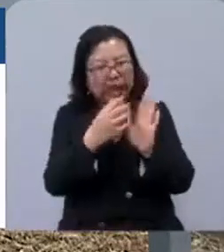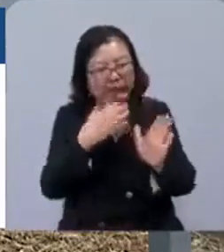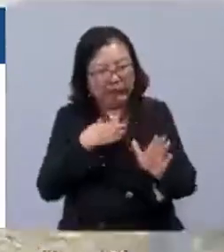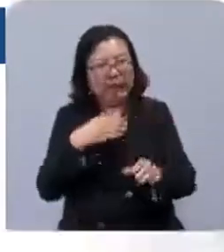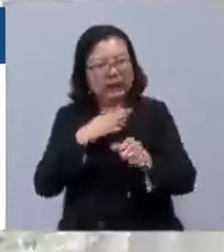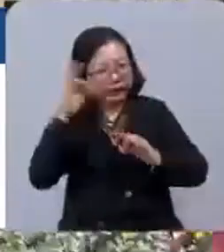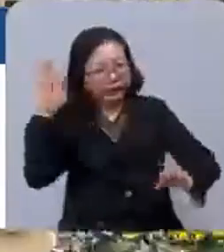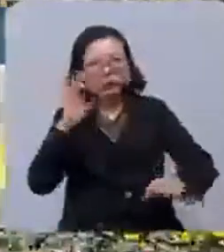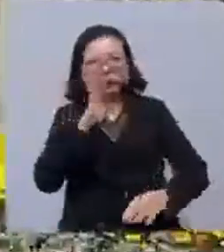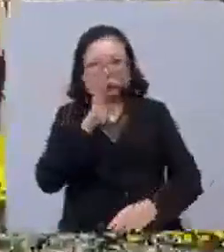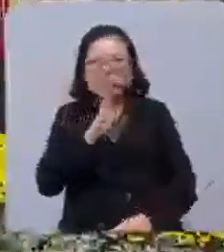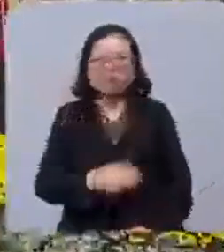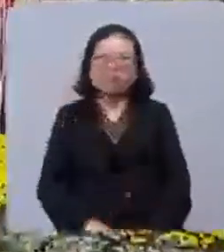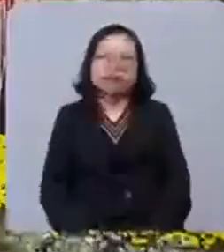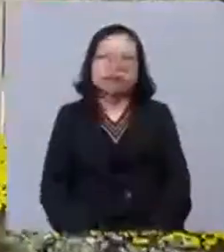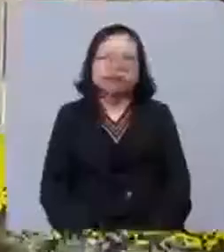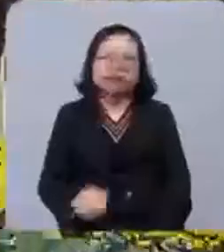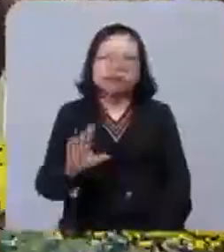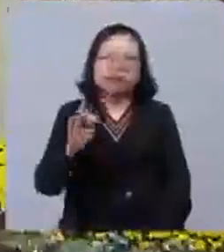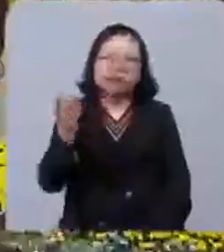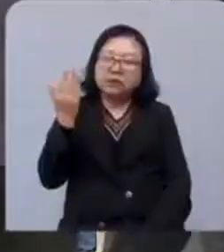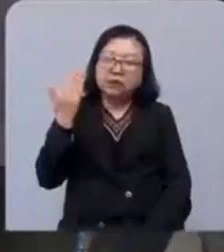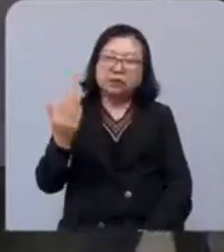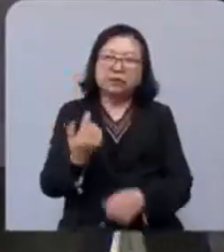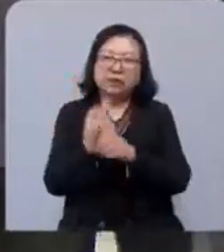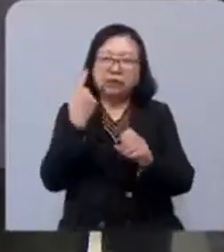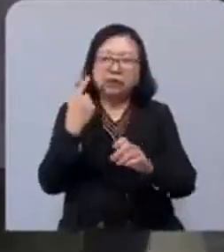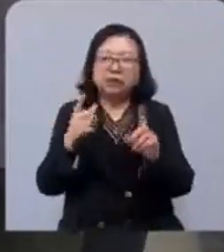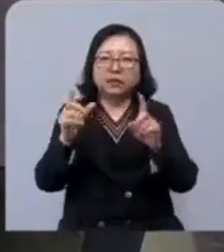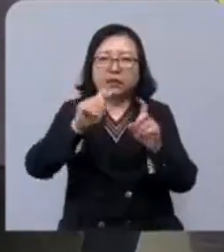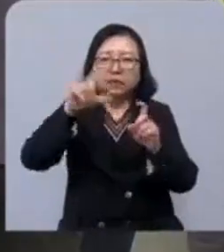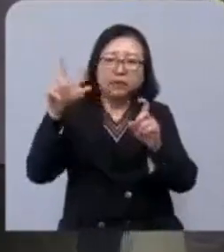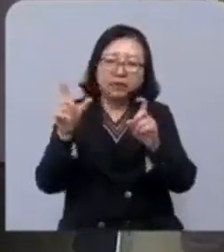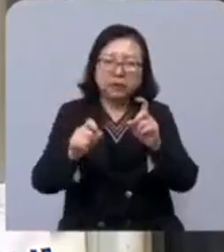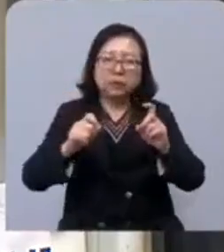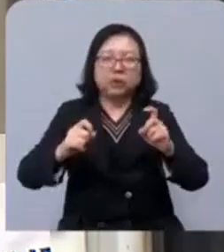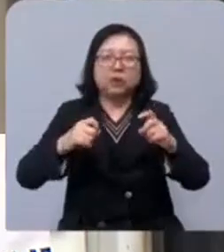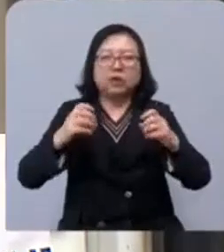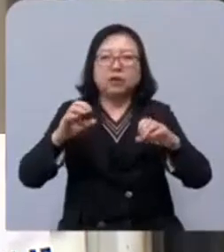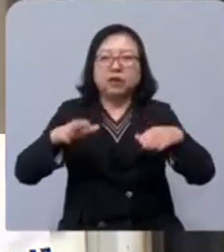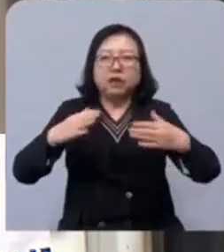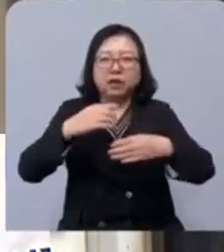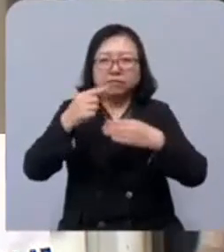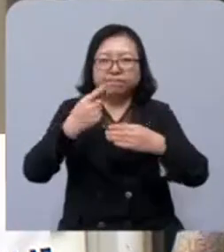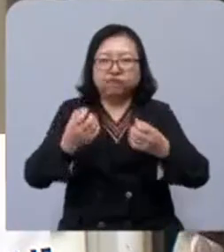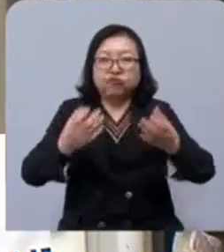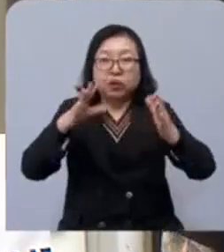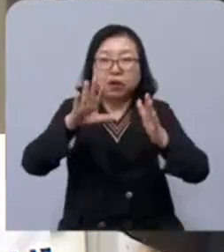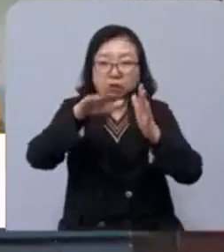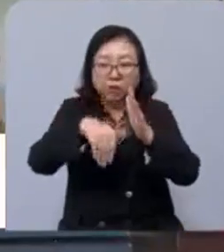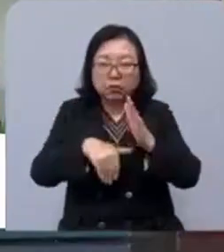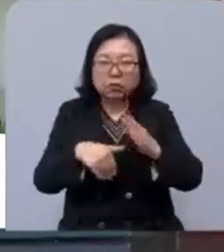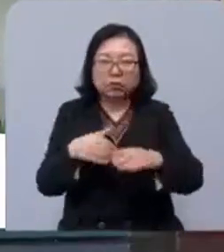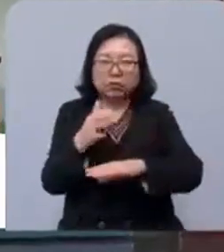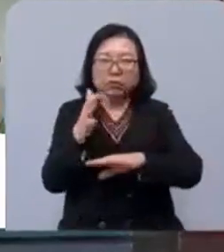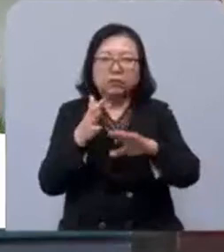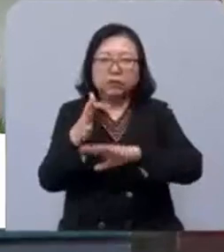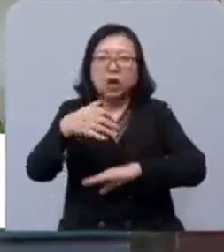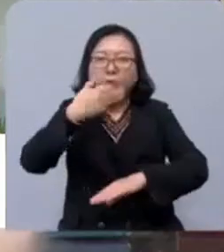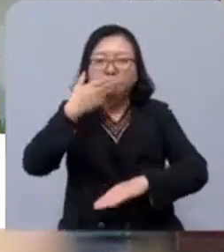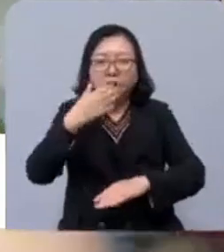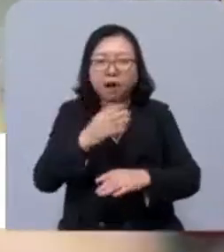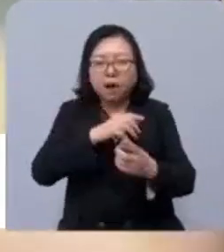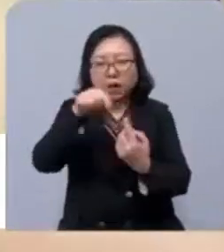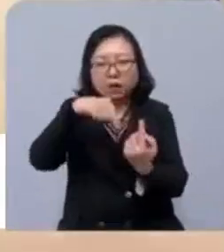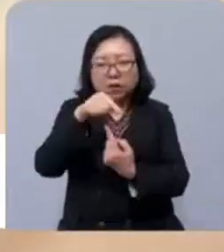거 같습니다 앞서 지난해 10월 열린 청남대 가을 축제에서도 푸드 트럭이 운영되 청주시 특별 사법